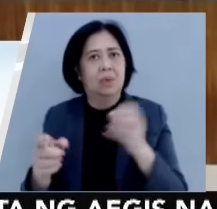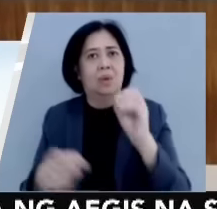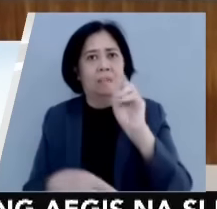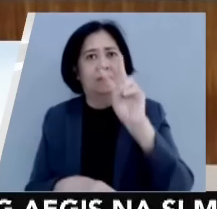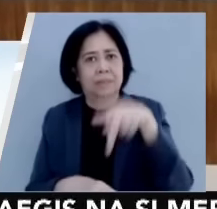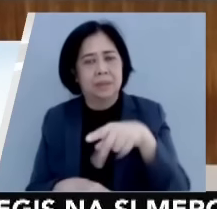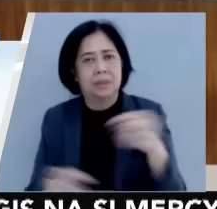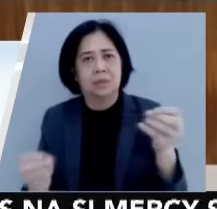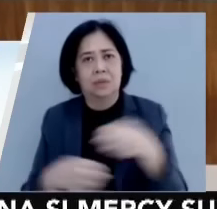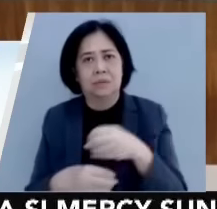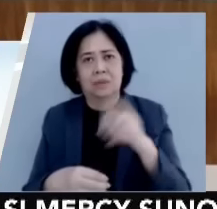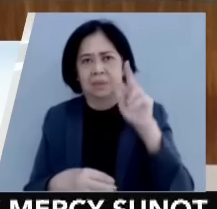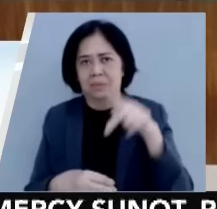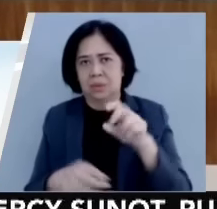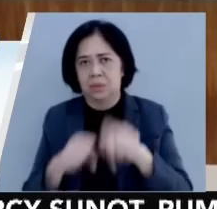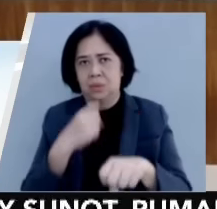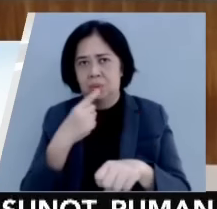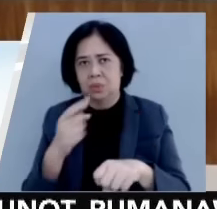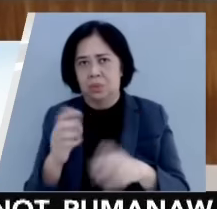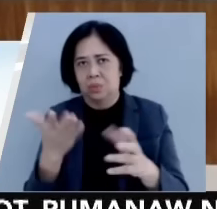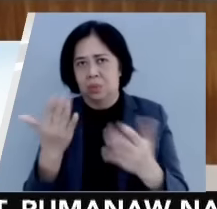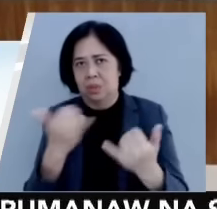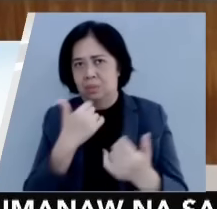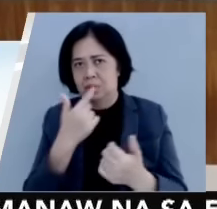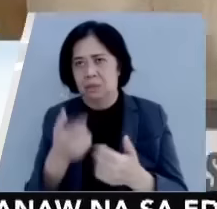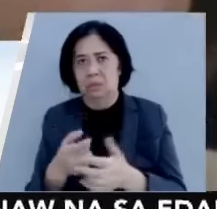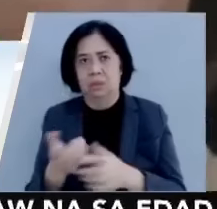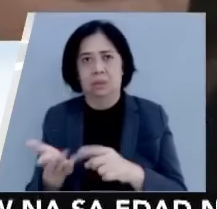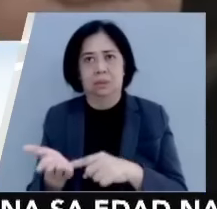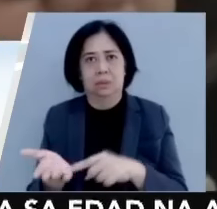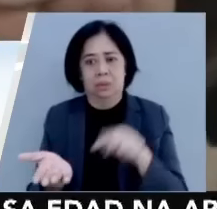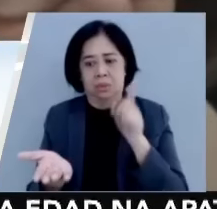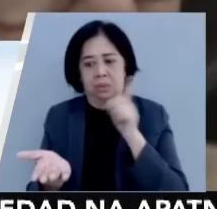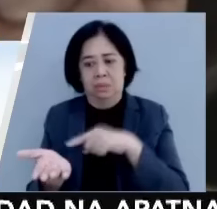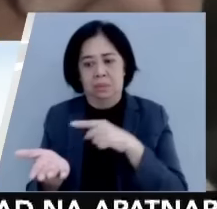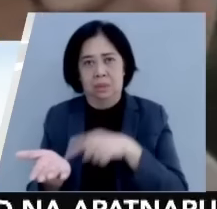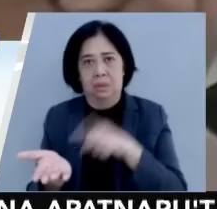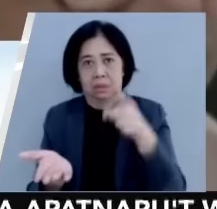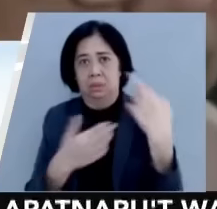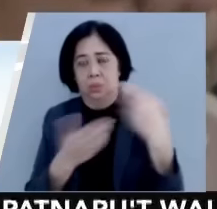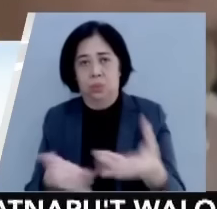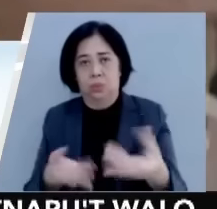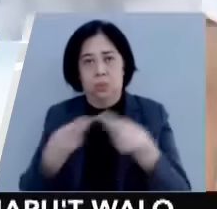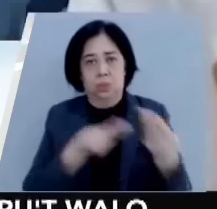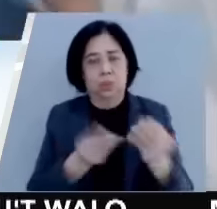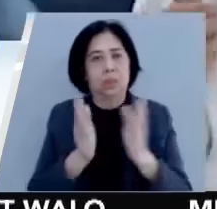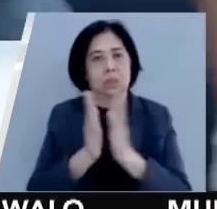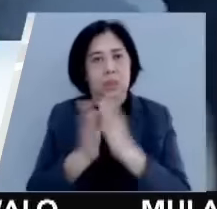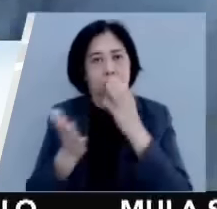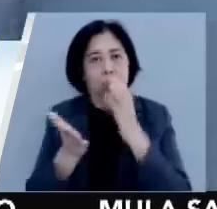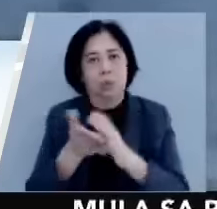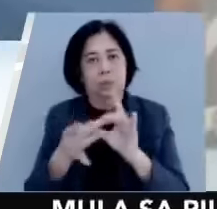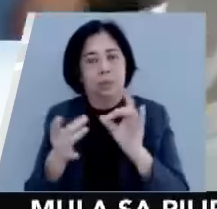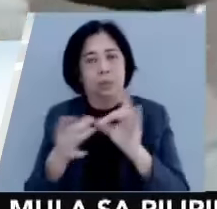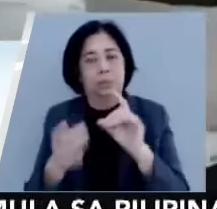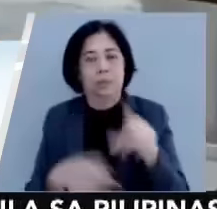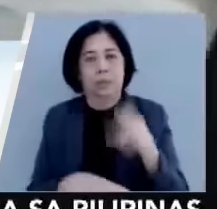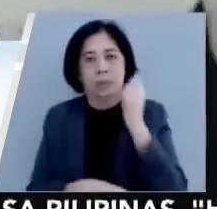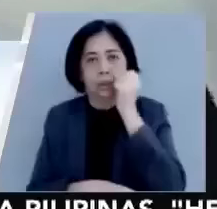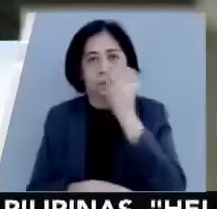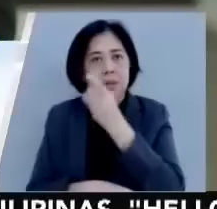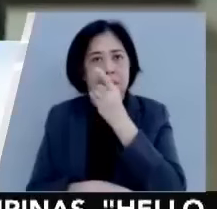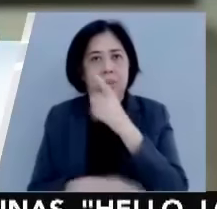paano mo sasabihin no na ito ay mga peke? Sinubukan namin hinga ng komento si Vice President Sara Duterte pero wala pa